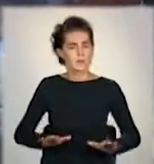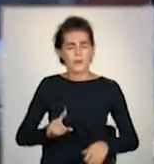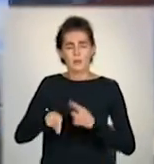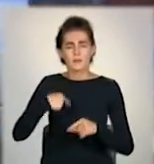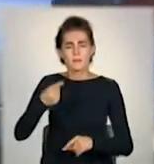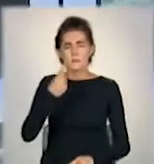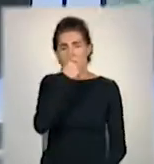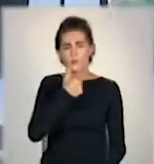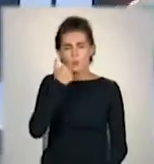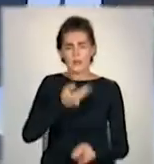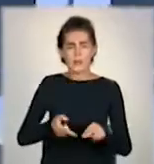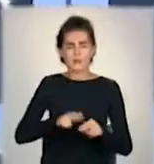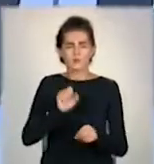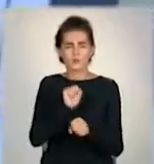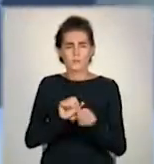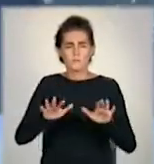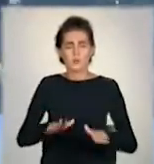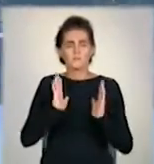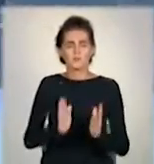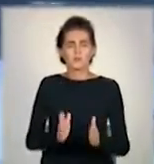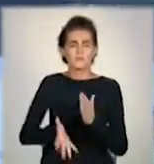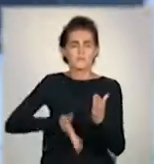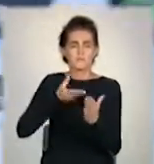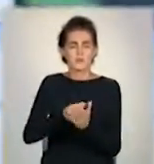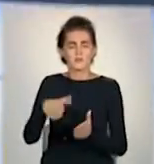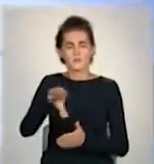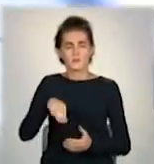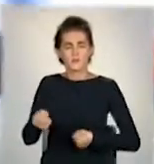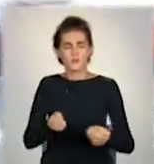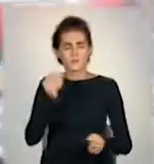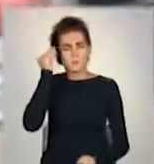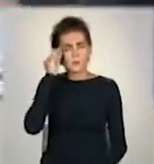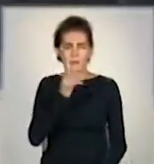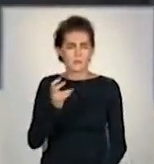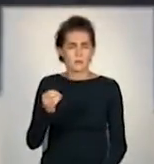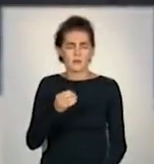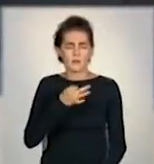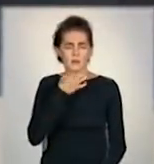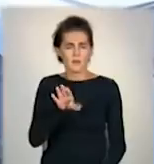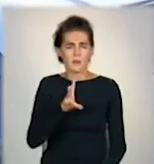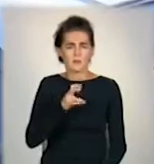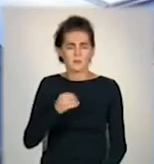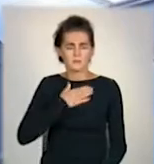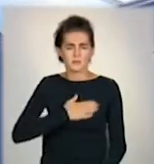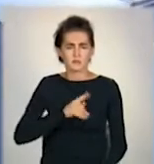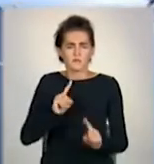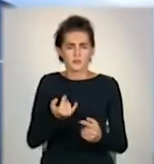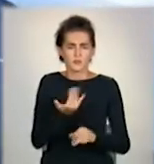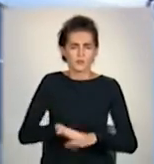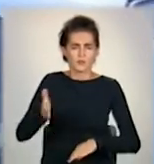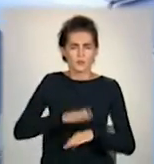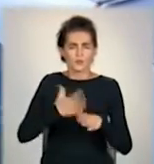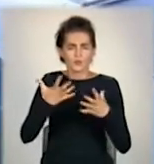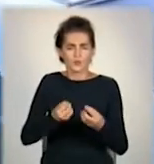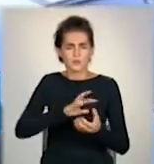Наступного року ця стоянка стане платною, та шофери від цього не в захваті. Конечно, плохо. Ну, зачем еще людей